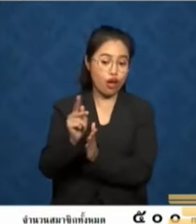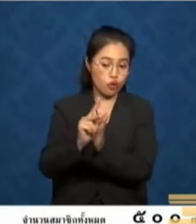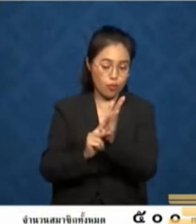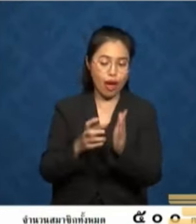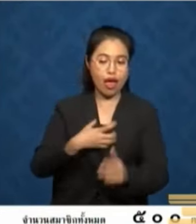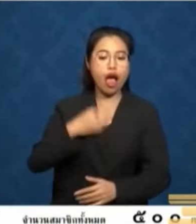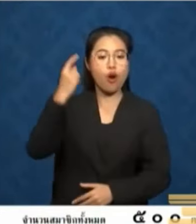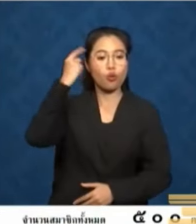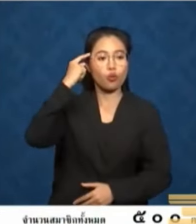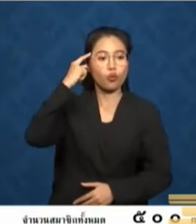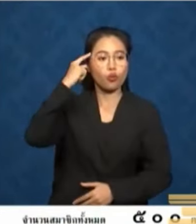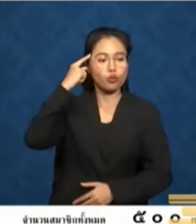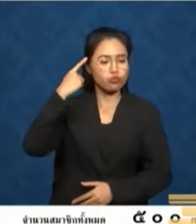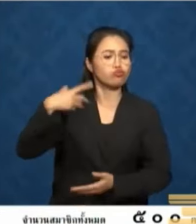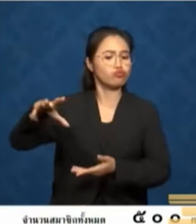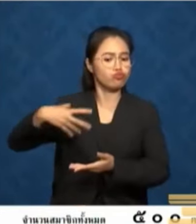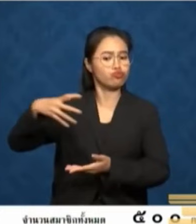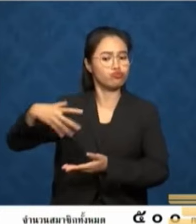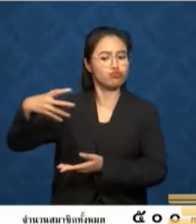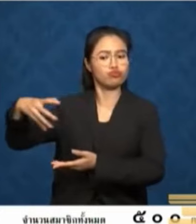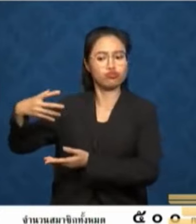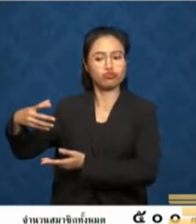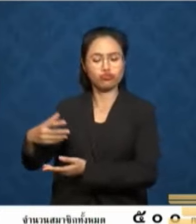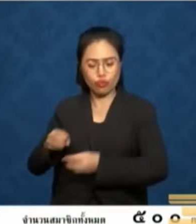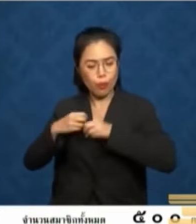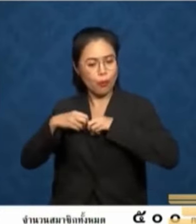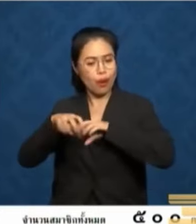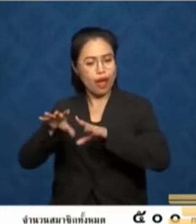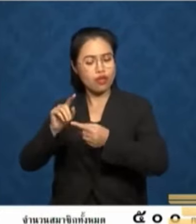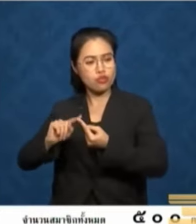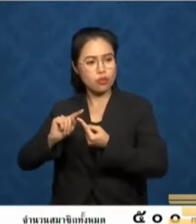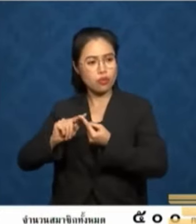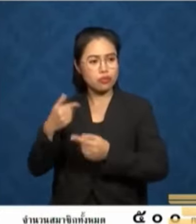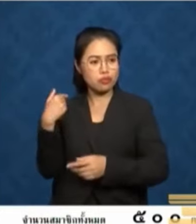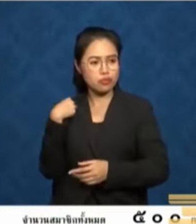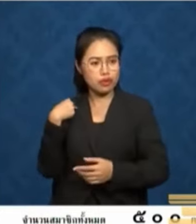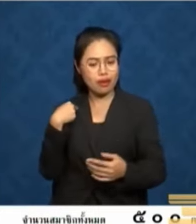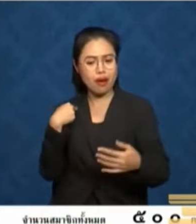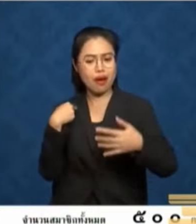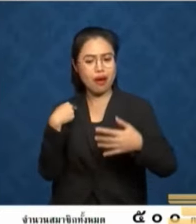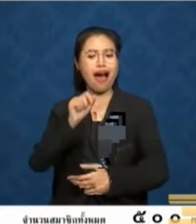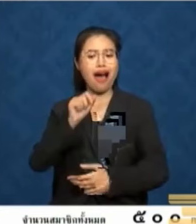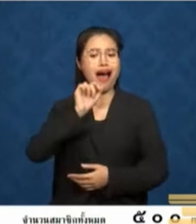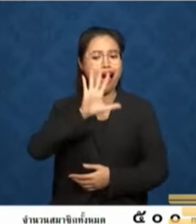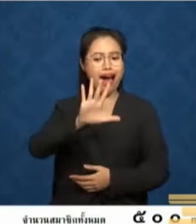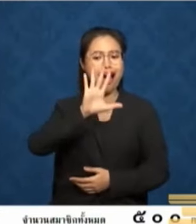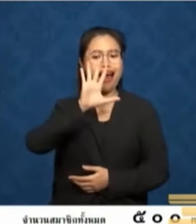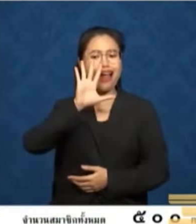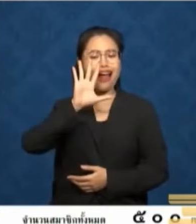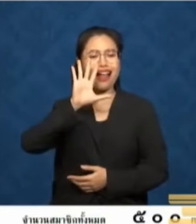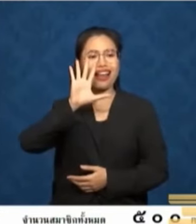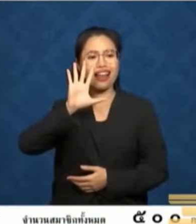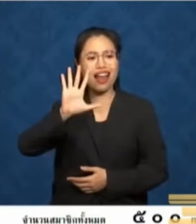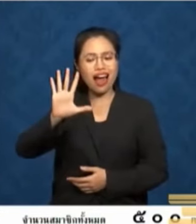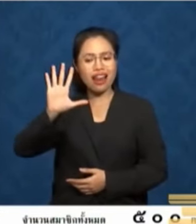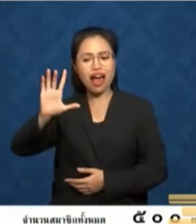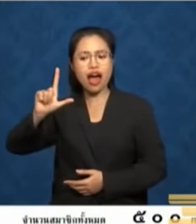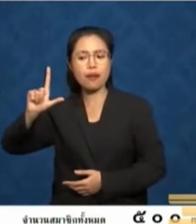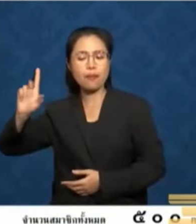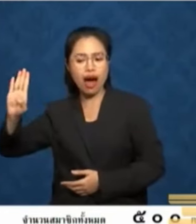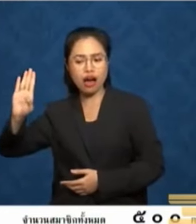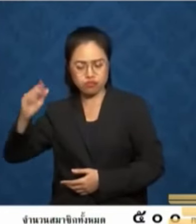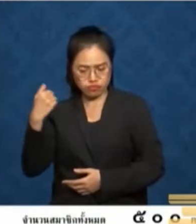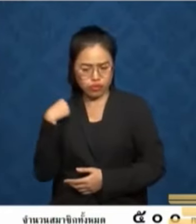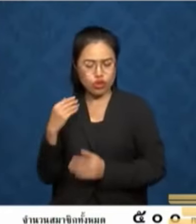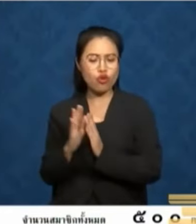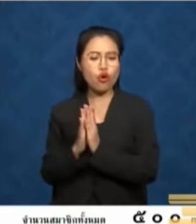ที่เขาพูดกันมาทุกยุคทุกสมัยว่าว่ามีอยู่ 5ล้านล้านน่ะมันมีจริงมั้ยออ้นี่ขอบคุณคุณวิโรธด้วยนะฮที่ตั้งประเด็น